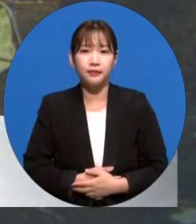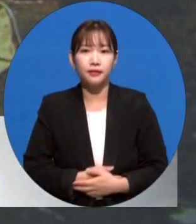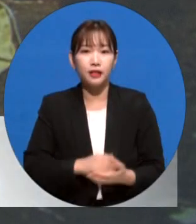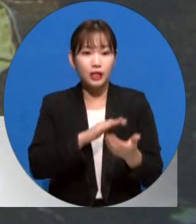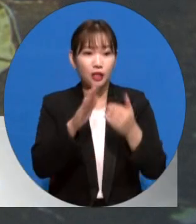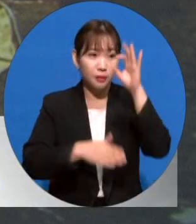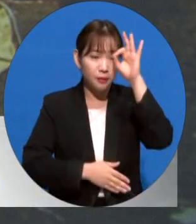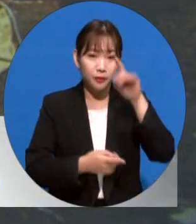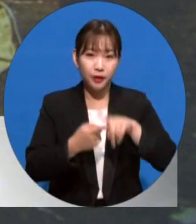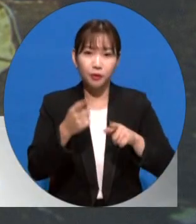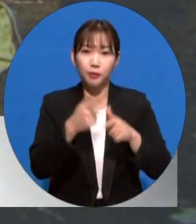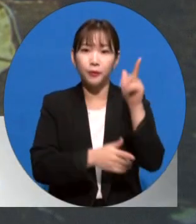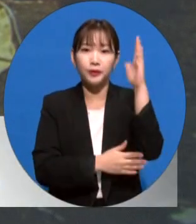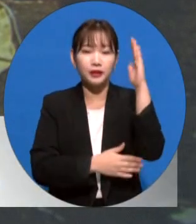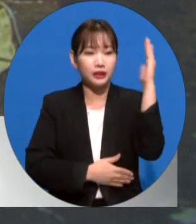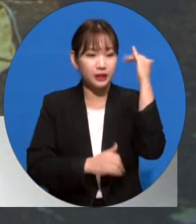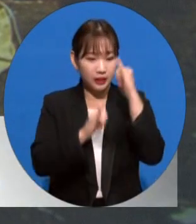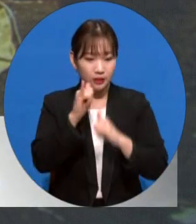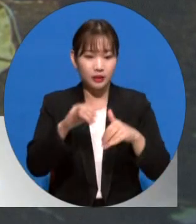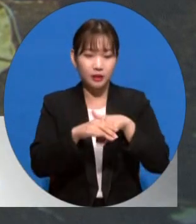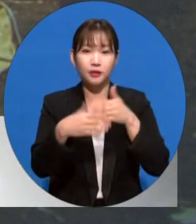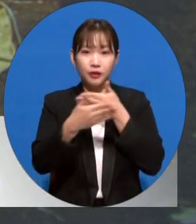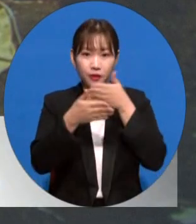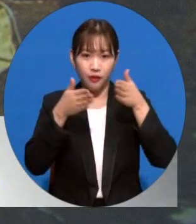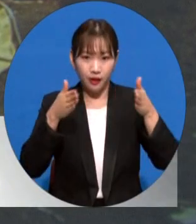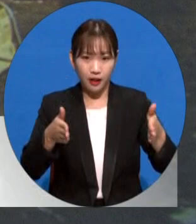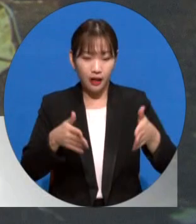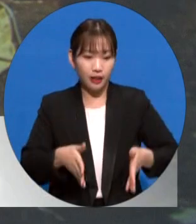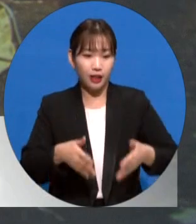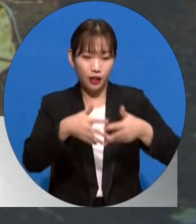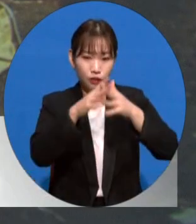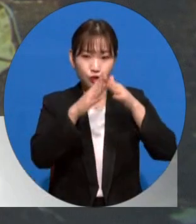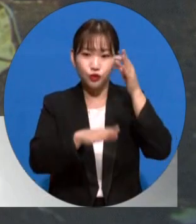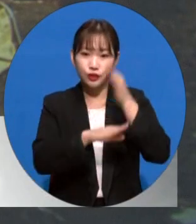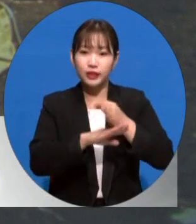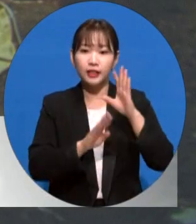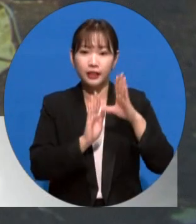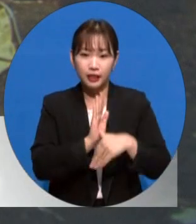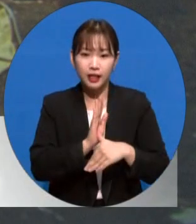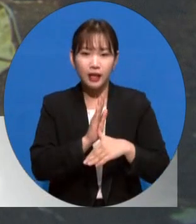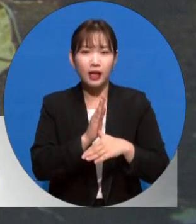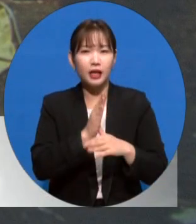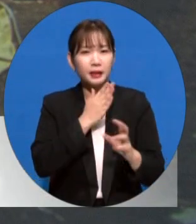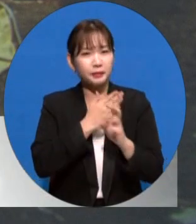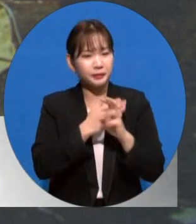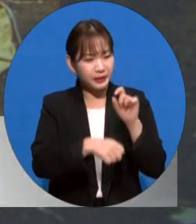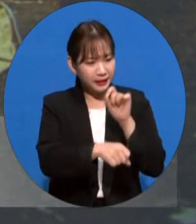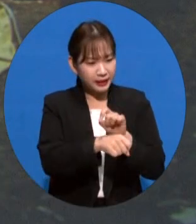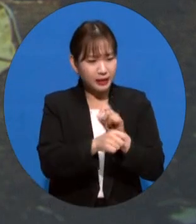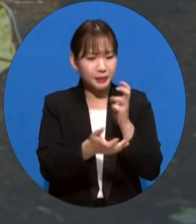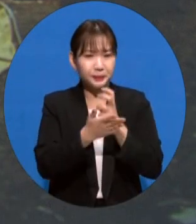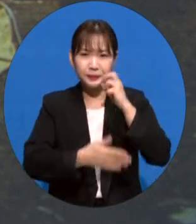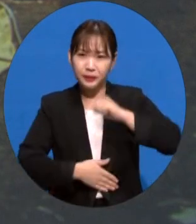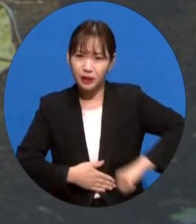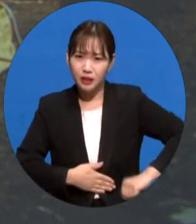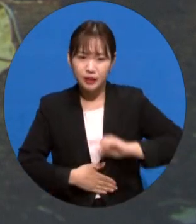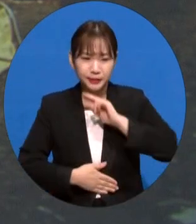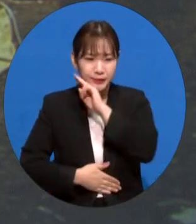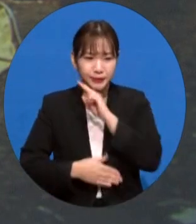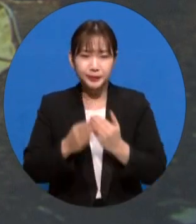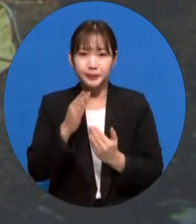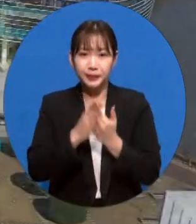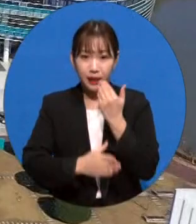앞서 보신 것처럼 목포시의 근대 역사문화공간 건축물 매입 과정에서 부적정 행정과 위법 의혹이